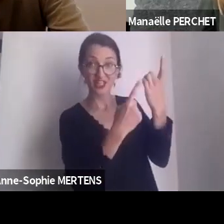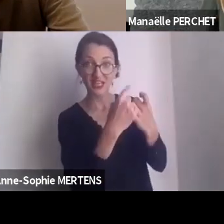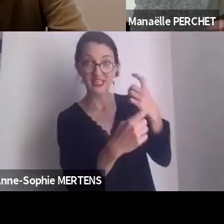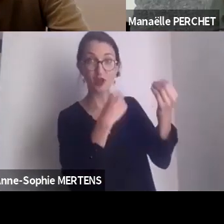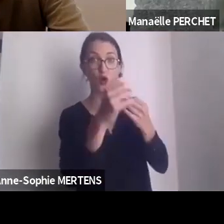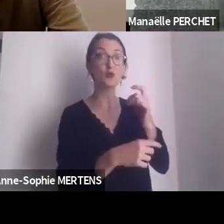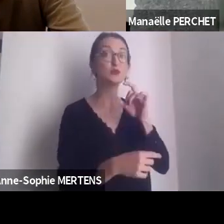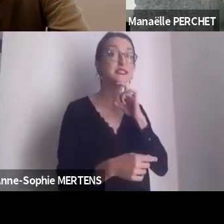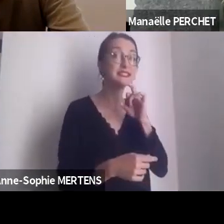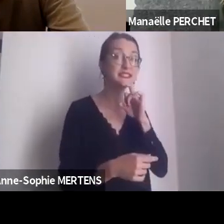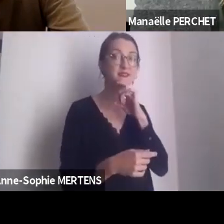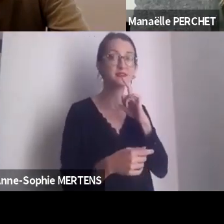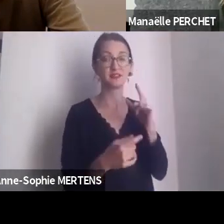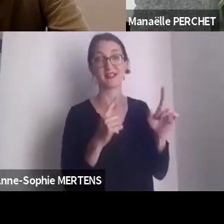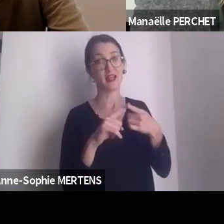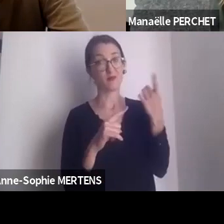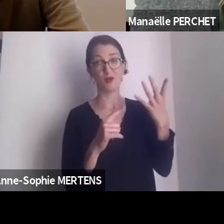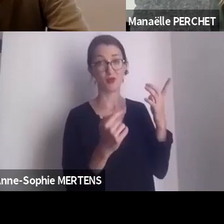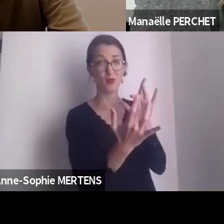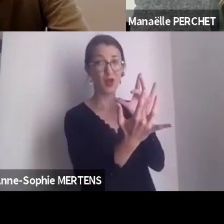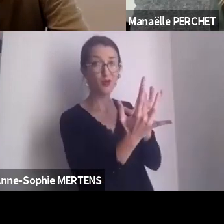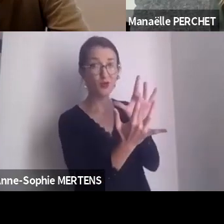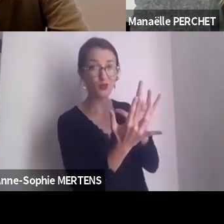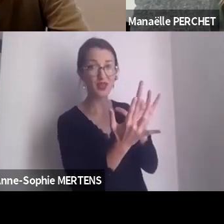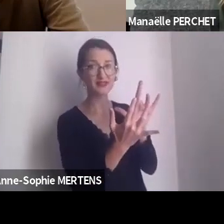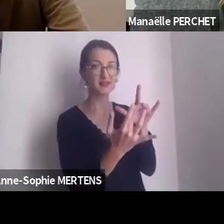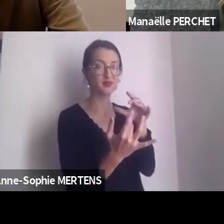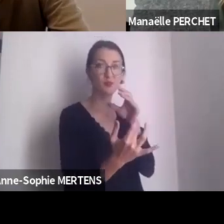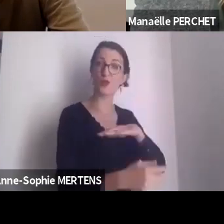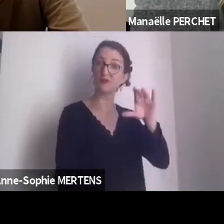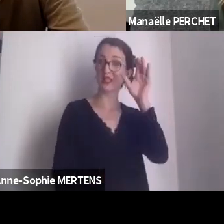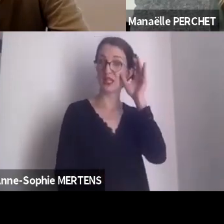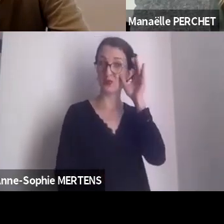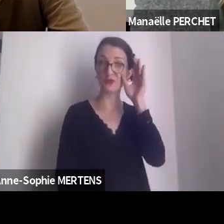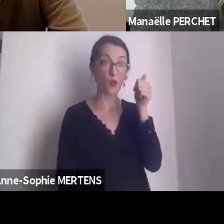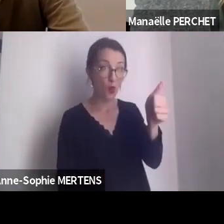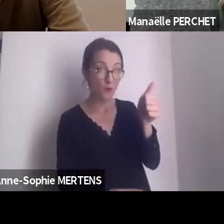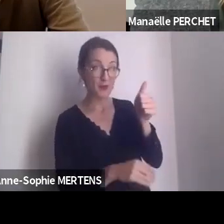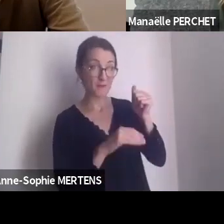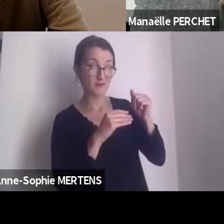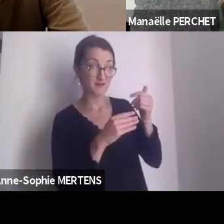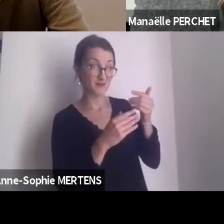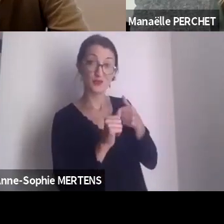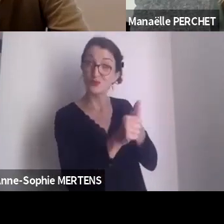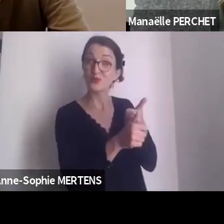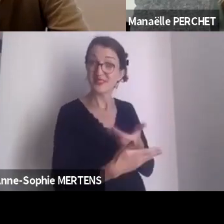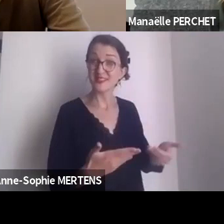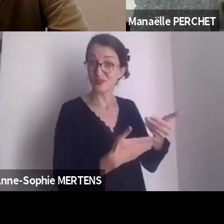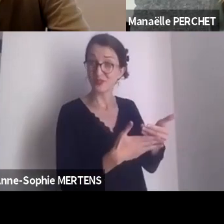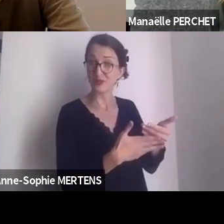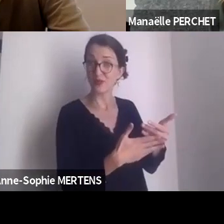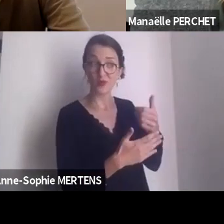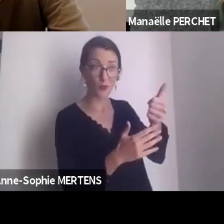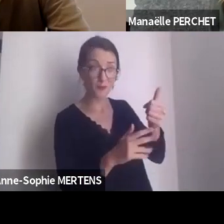manière aussi empathique et ouverte que possible la réalité de ce qu'eux vivent actuellement. Et donc, finalement, de